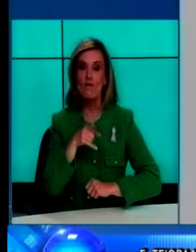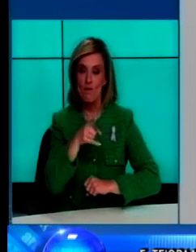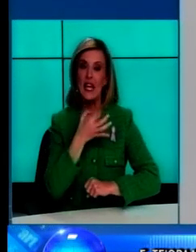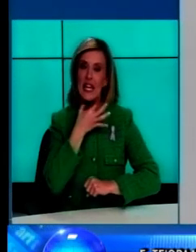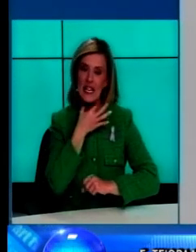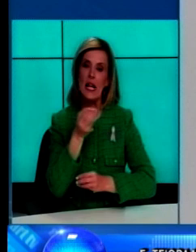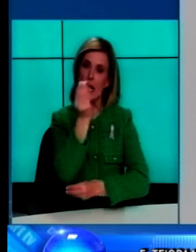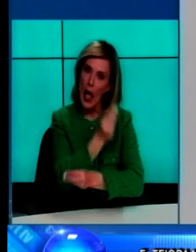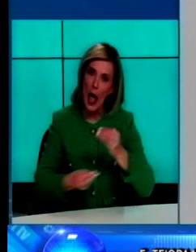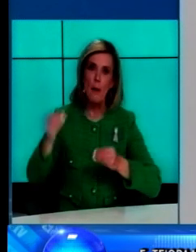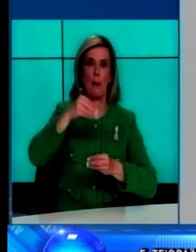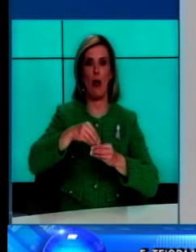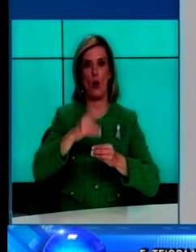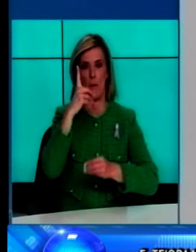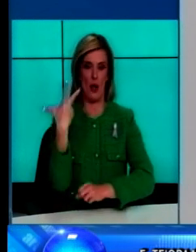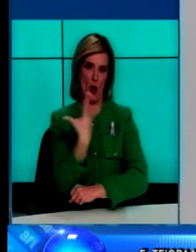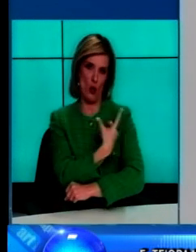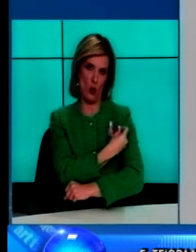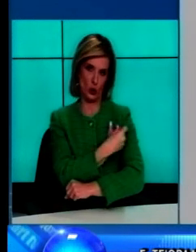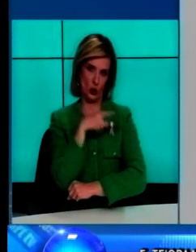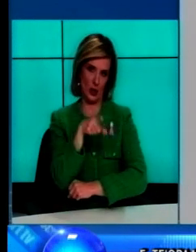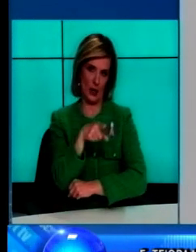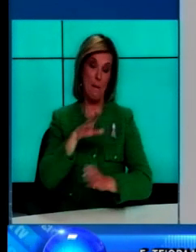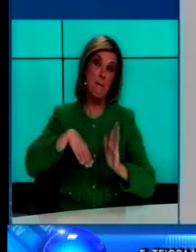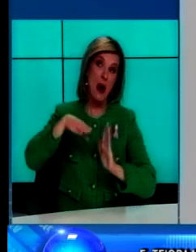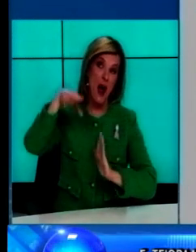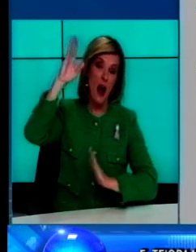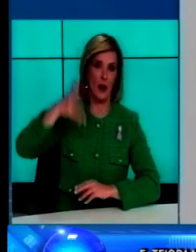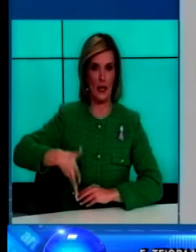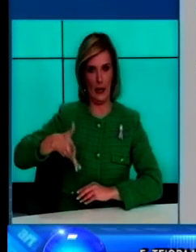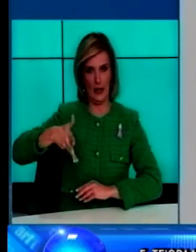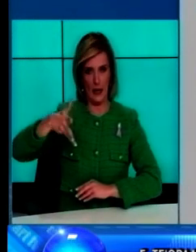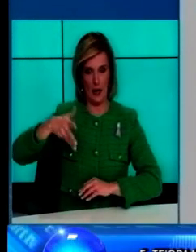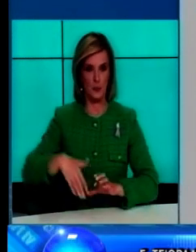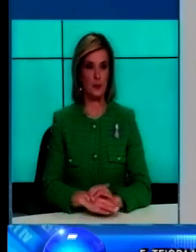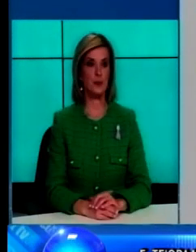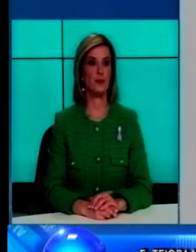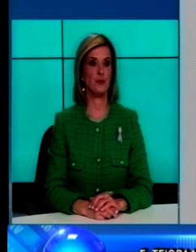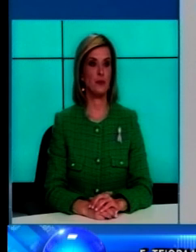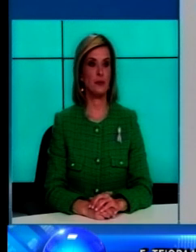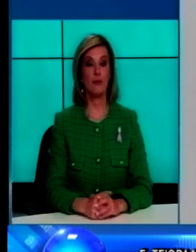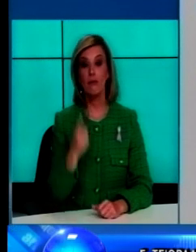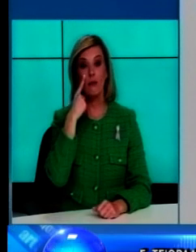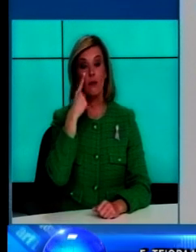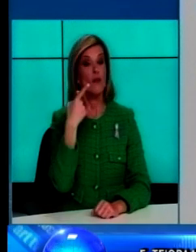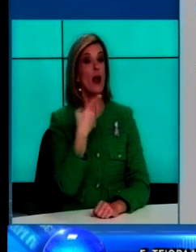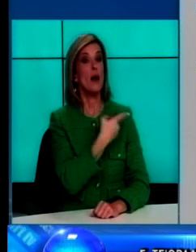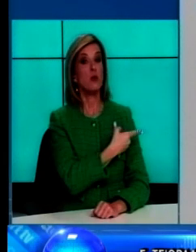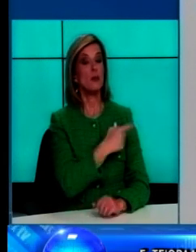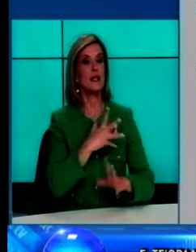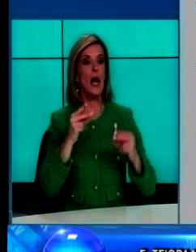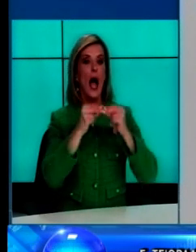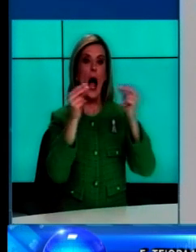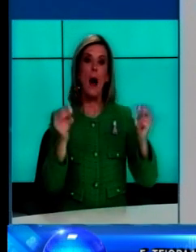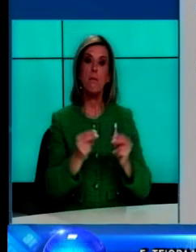με αυτό το εμβόλιο, ιδιαίτερα στις μεγαλύτερες ηλικίες. Εδώ είναι η αποτελεσματικότητα, η οποία βλέπετε στους